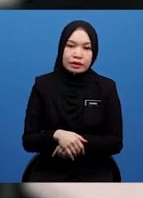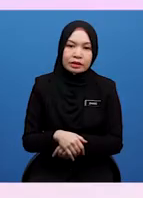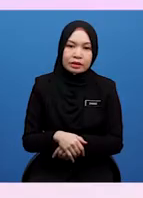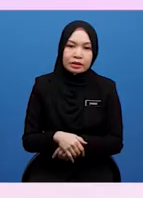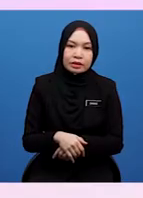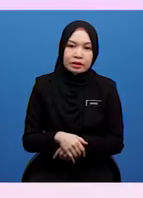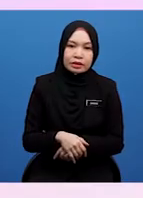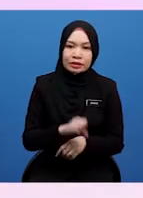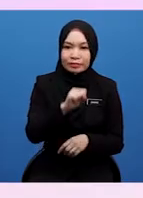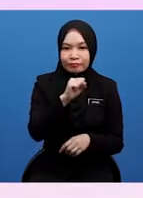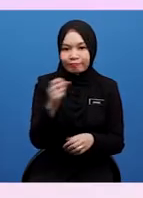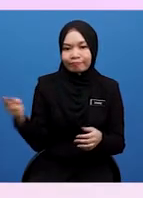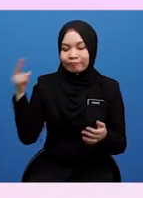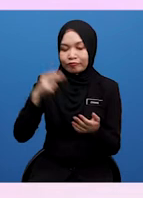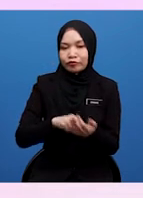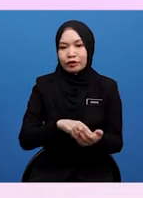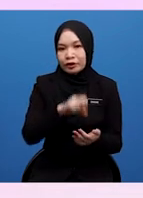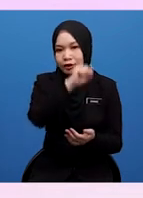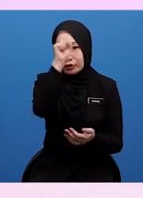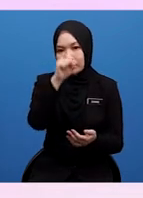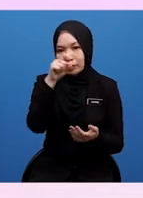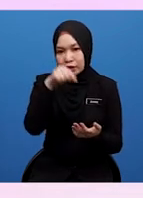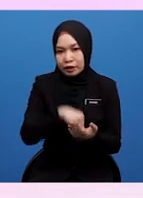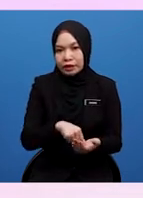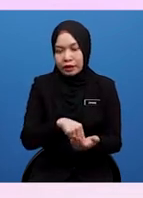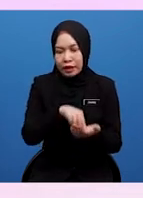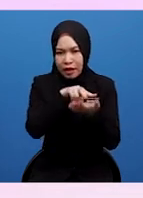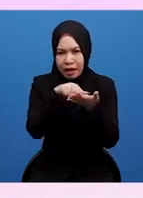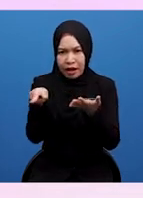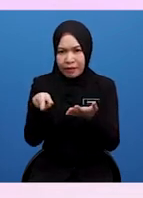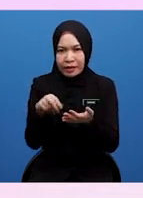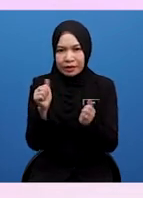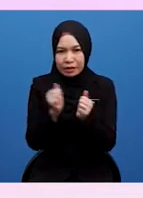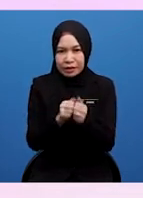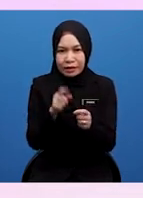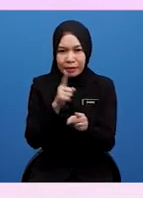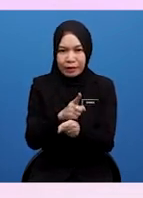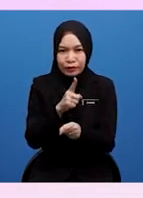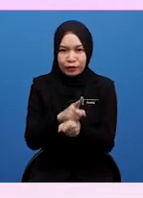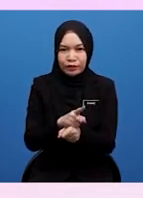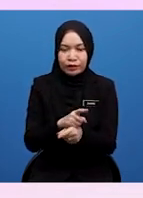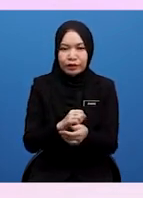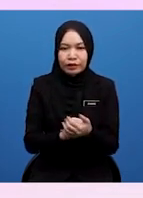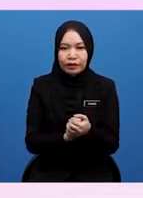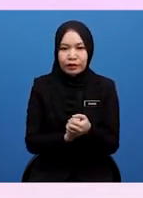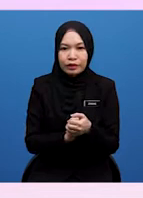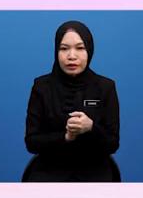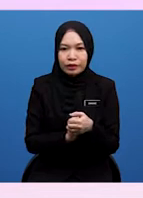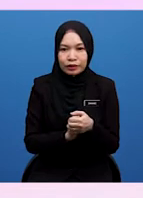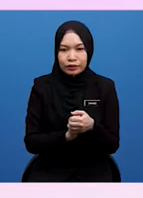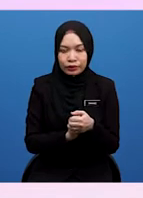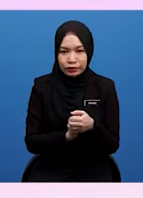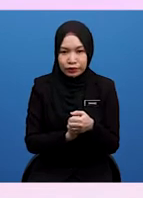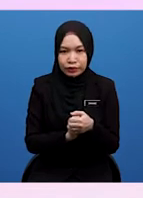5. Berdasarkan maklumat yang diberikan, sediakan graf yang sesuai untuk